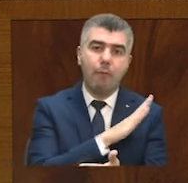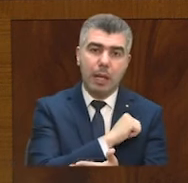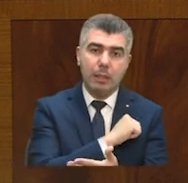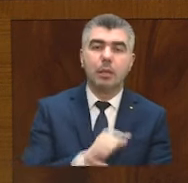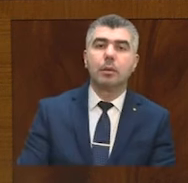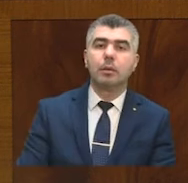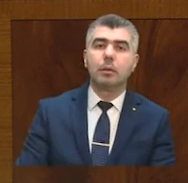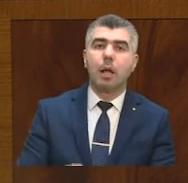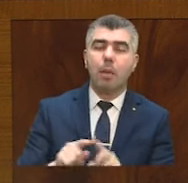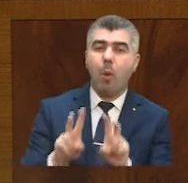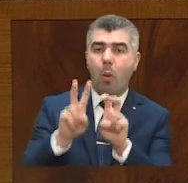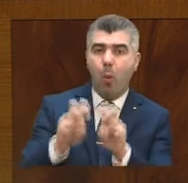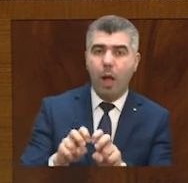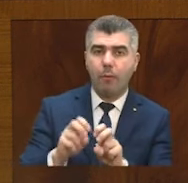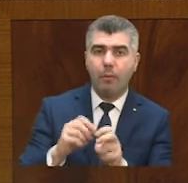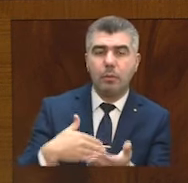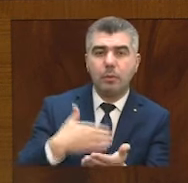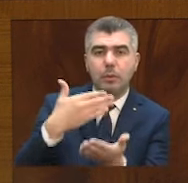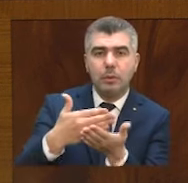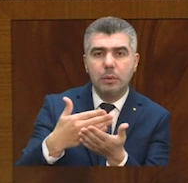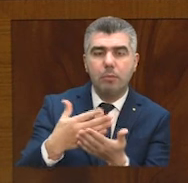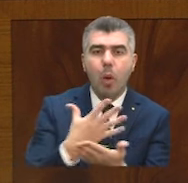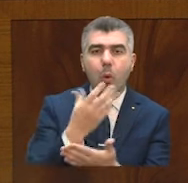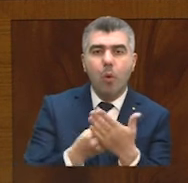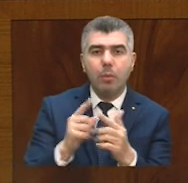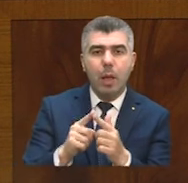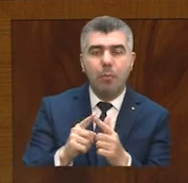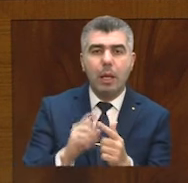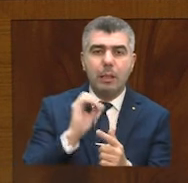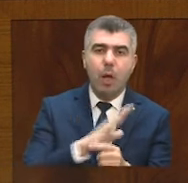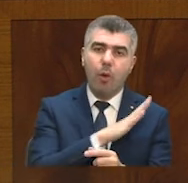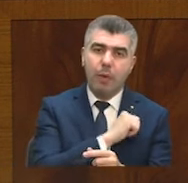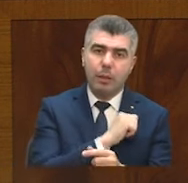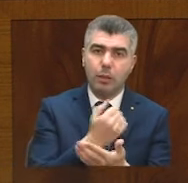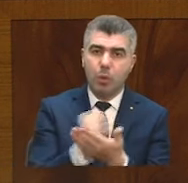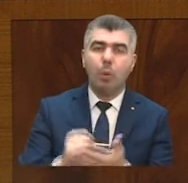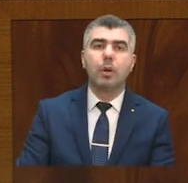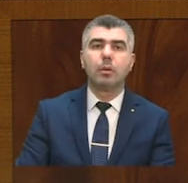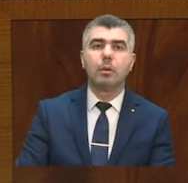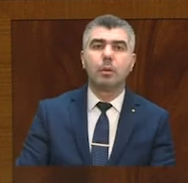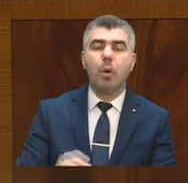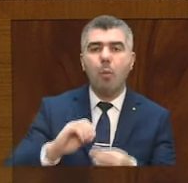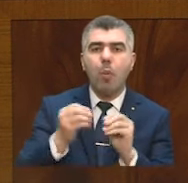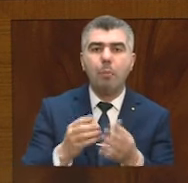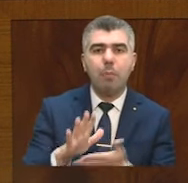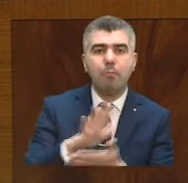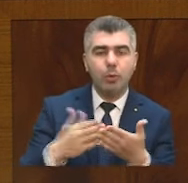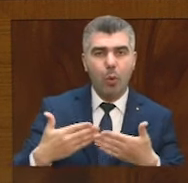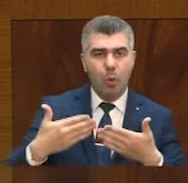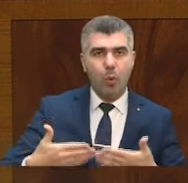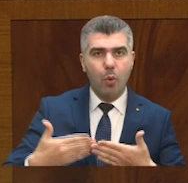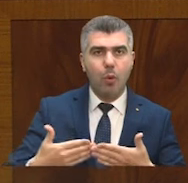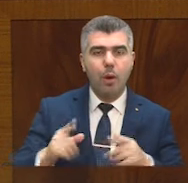بغيتوا تقطعوا الاوصال ديال ولاد المغاربه مع القضايا ديال الامه طيب هذ الاشكالات اللي عشتوها اليوم